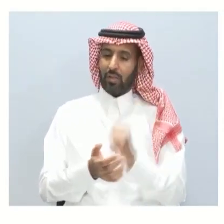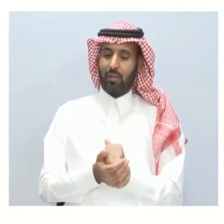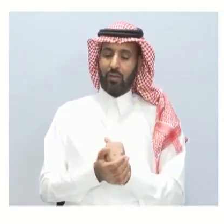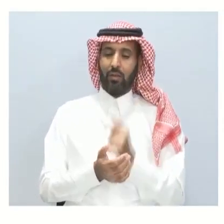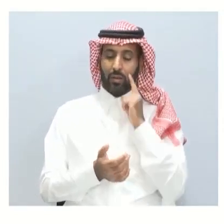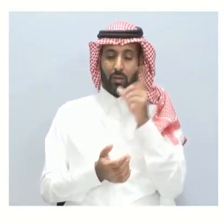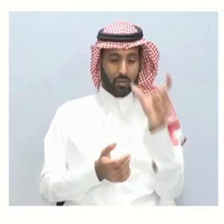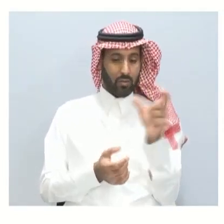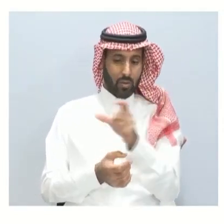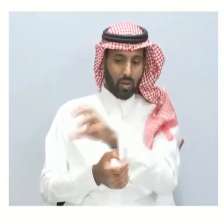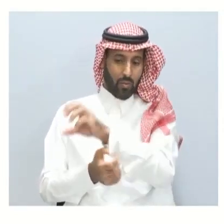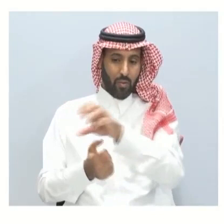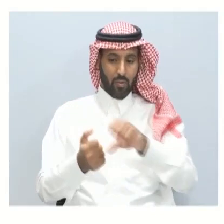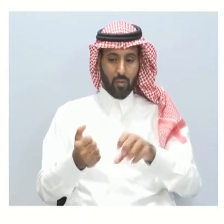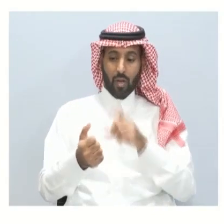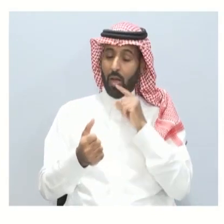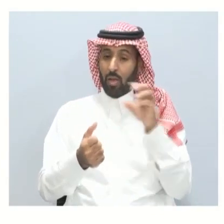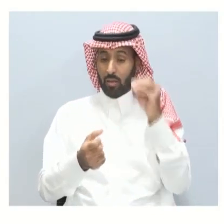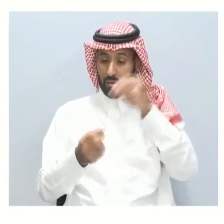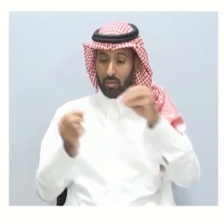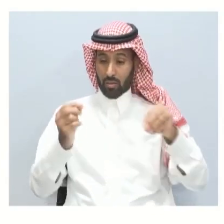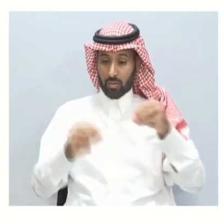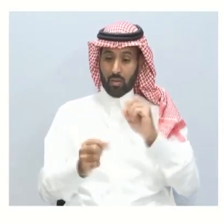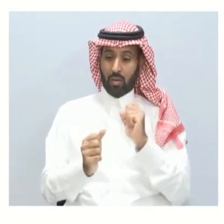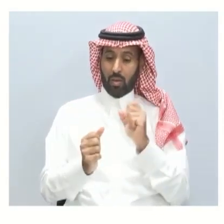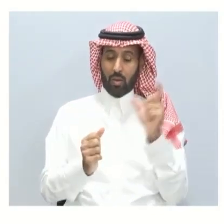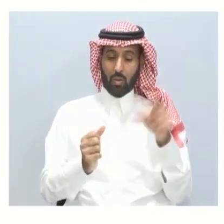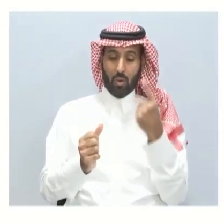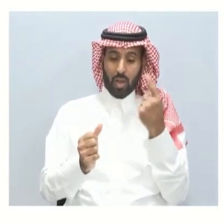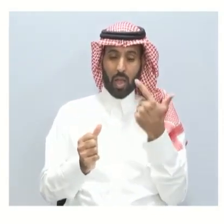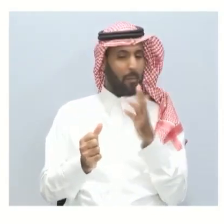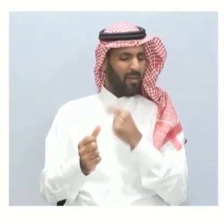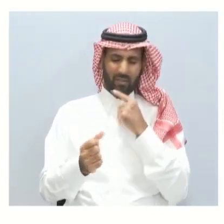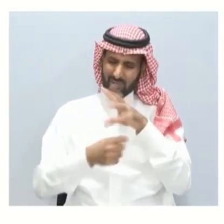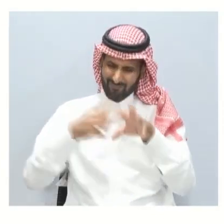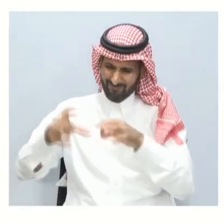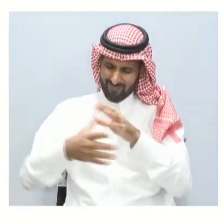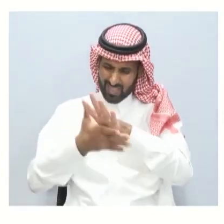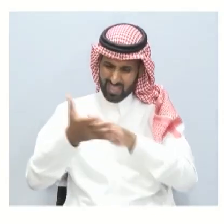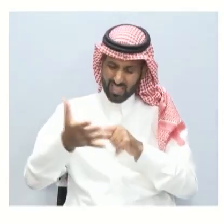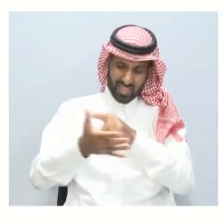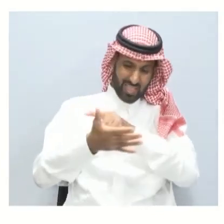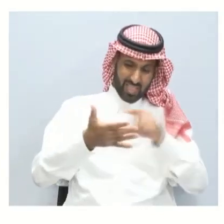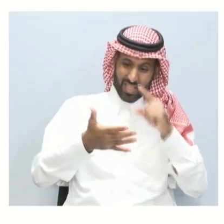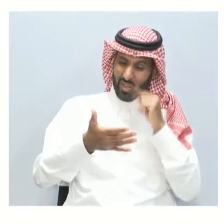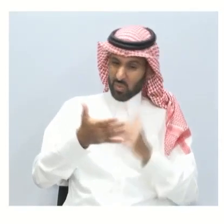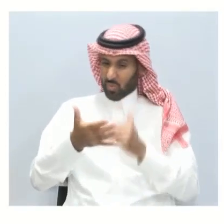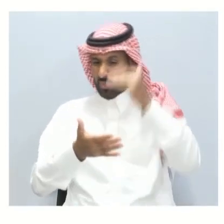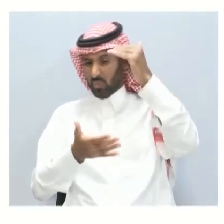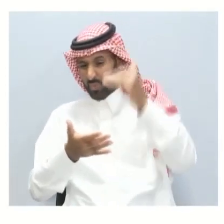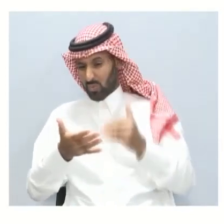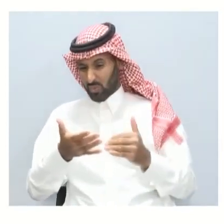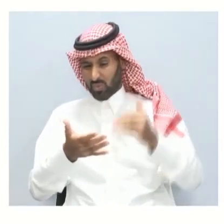عناصر الفئات لاحظ معي التوزيع بالنسبه للعناصر الفئات سبب عدم انتظام الجدول الدوري لاحظ هنا ارتفاعات ثم